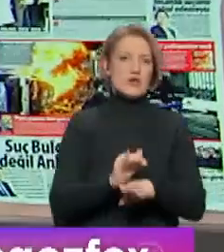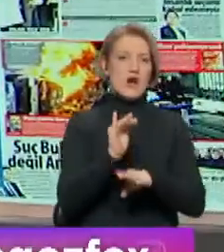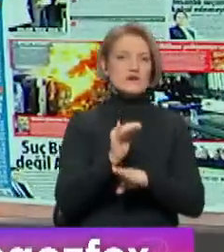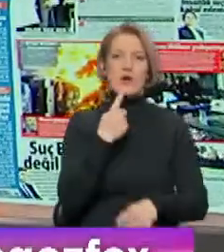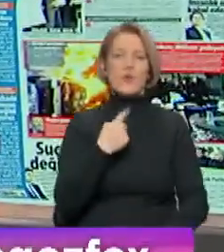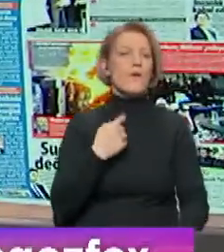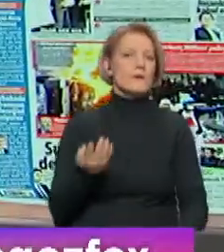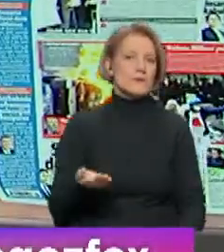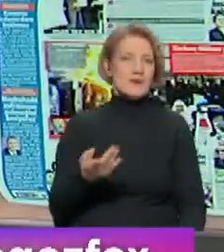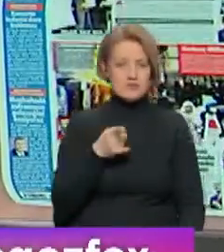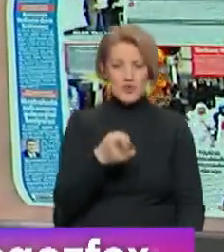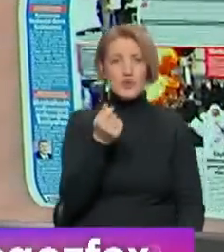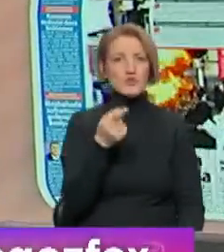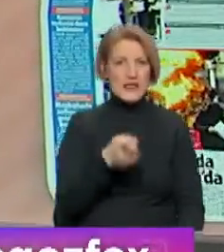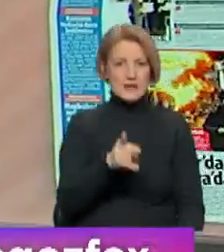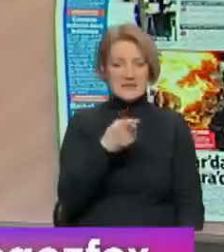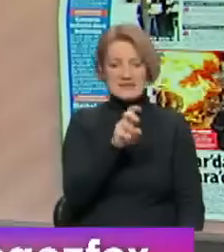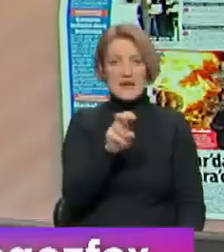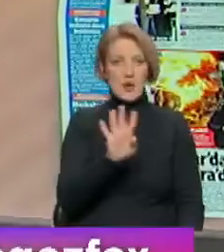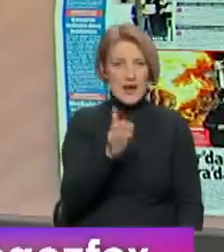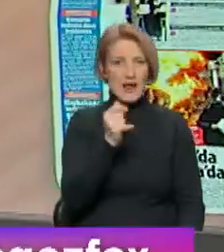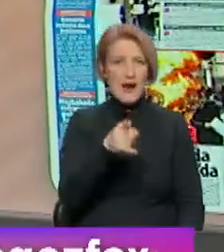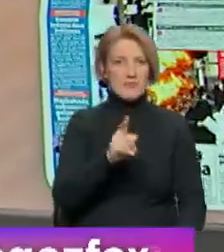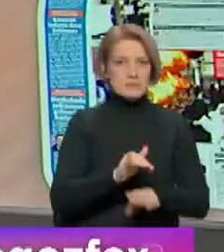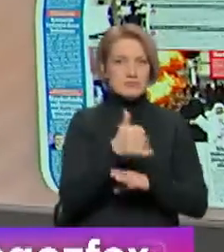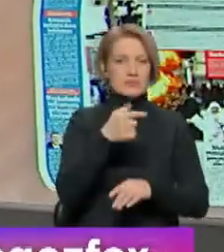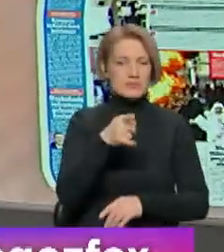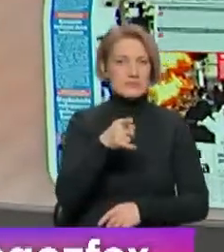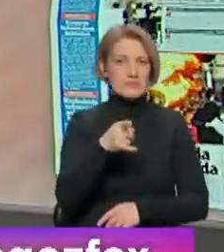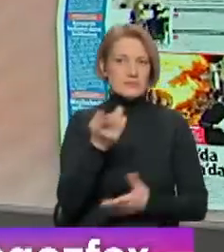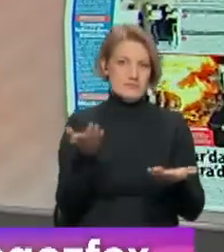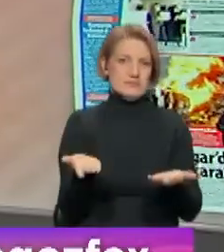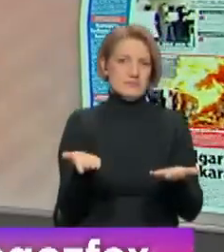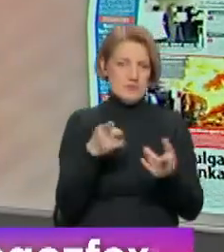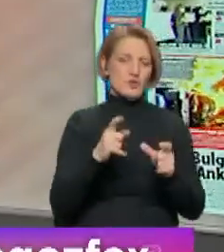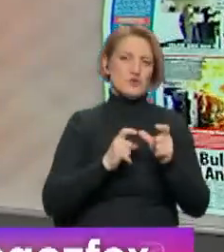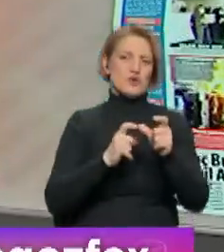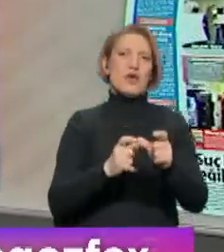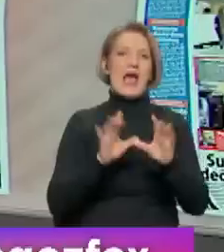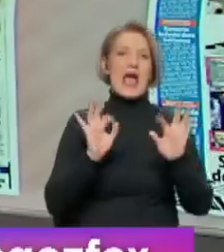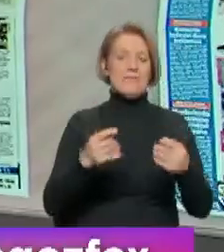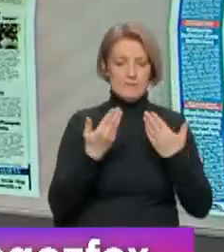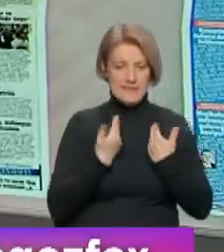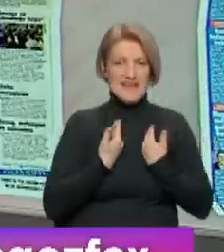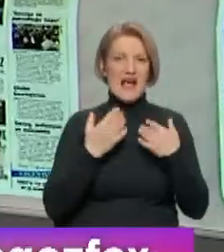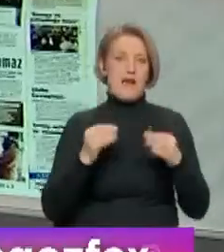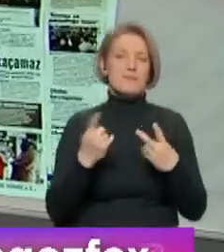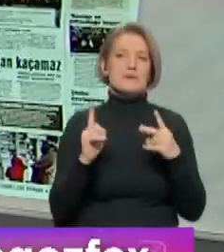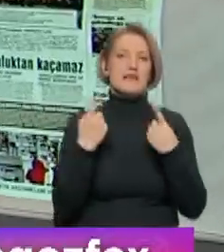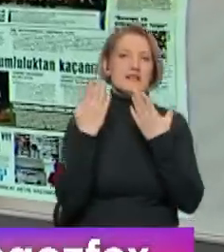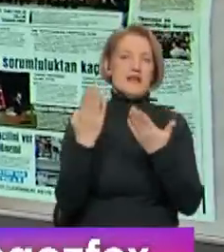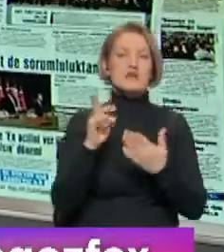Peki bu ücretle Bu parayla yaşanır mı İşte onu soruyor Hem bize hem de yetkilileri